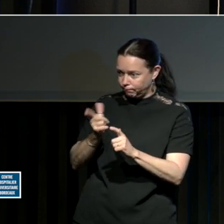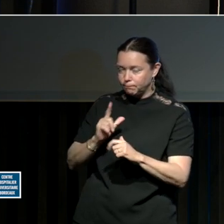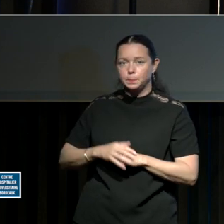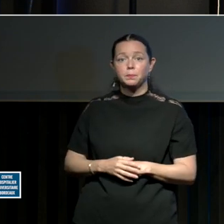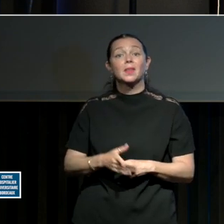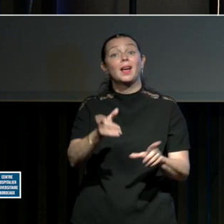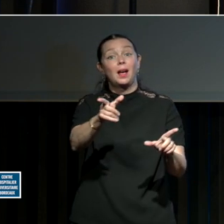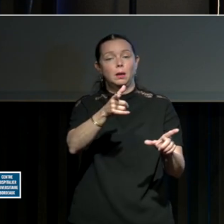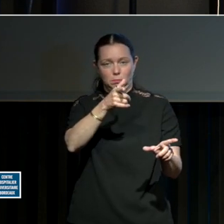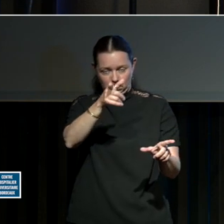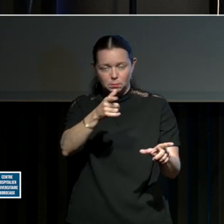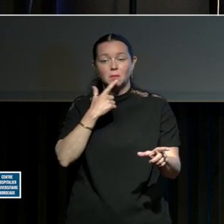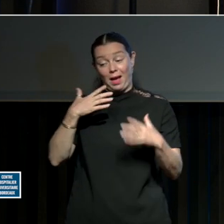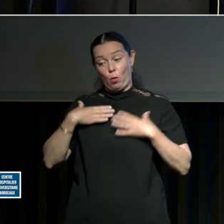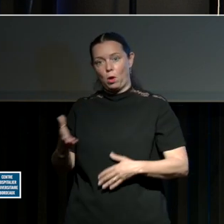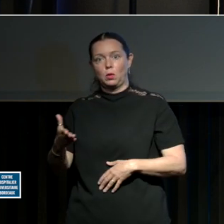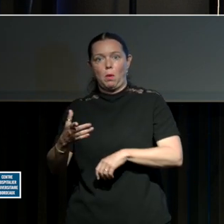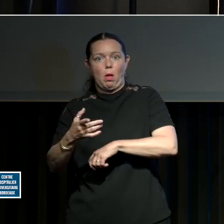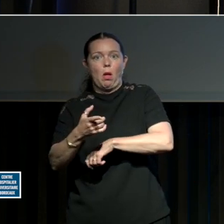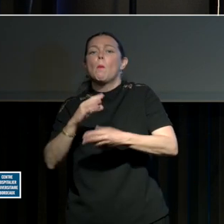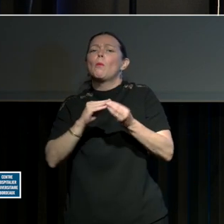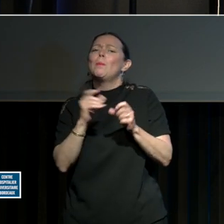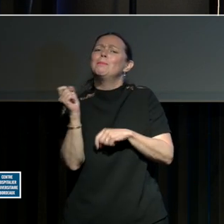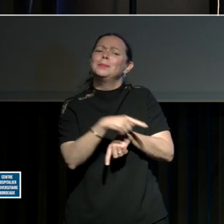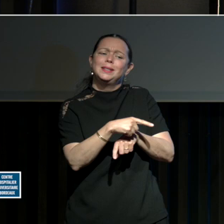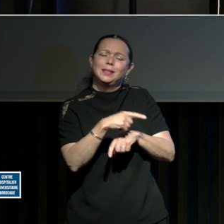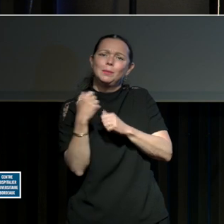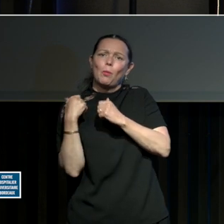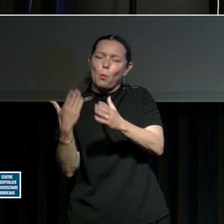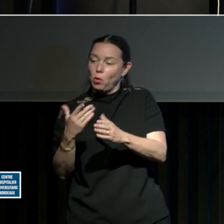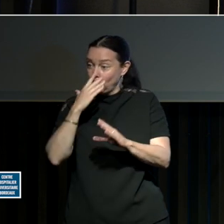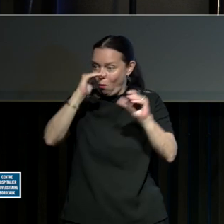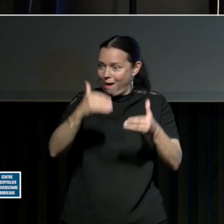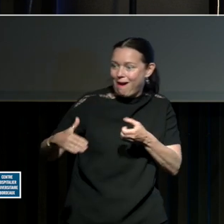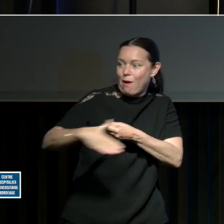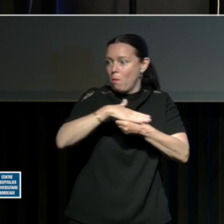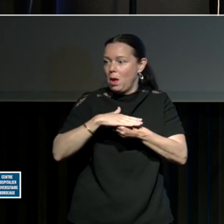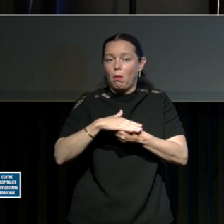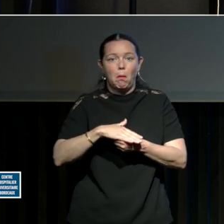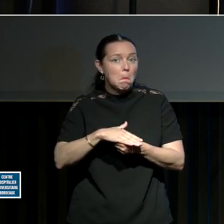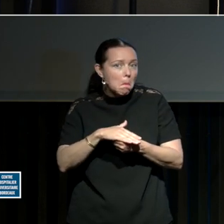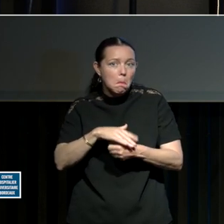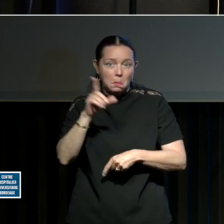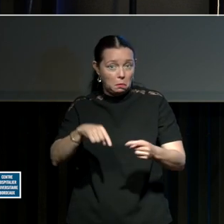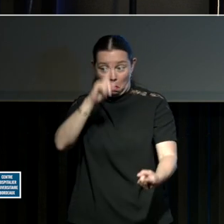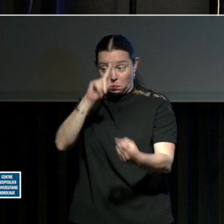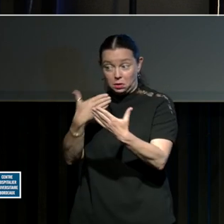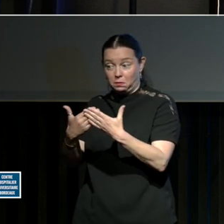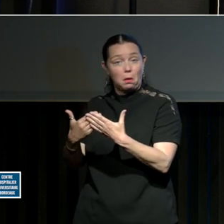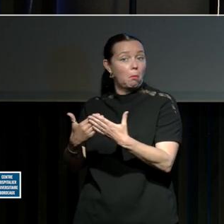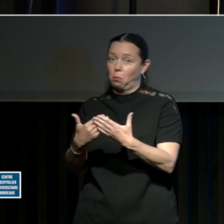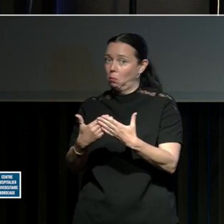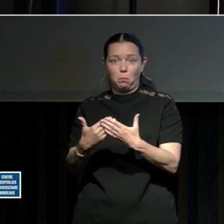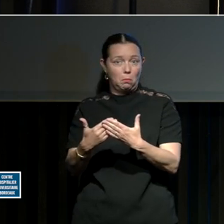total du comportement problématique n'est pas toujours un objectif en soi. On va